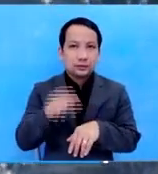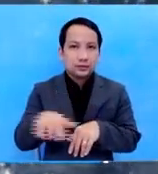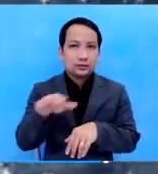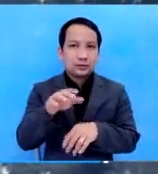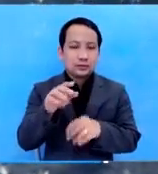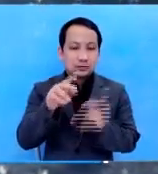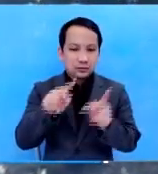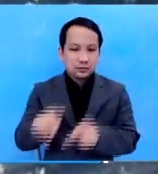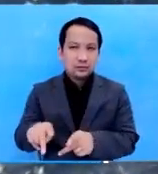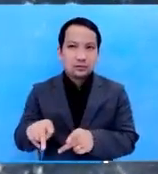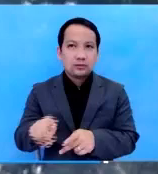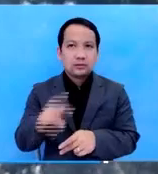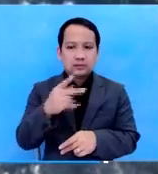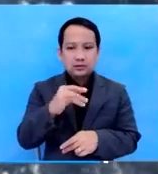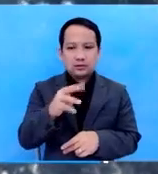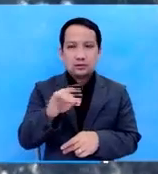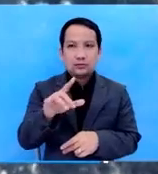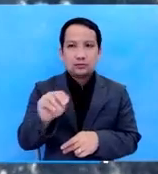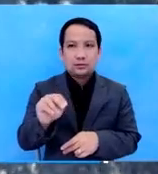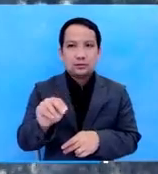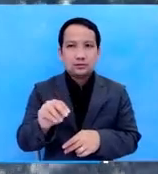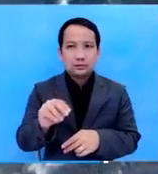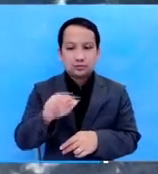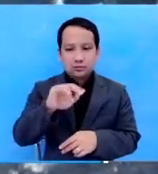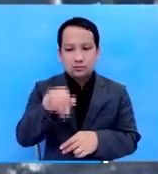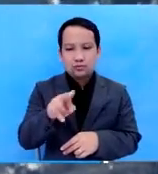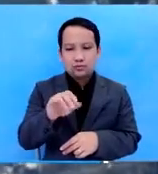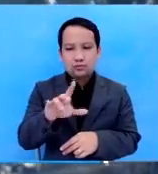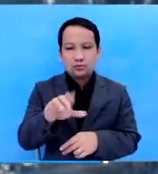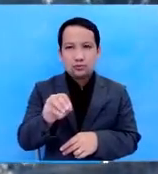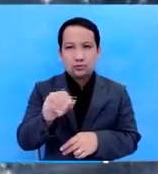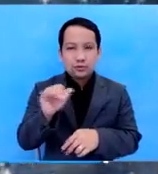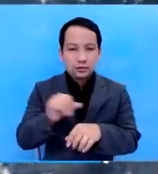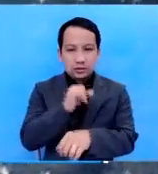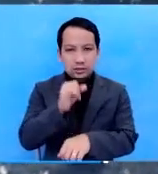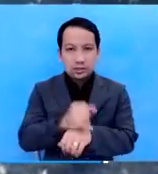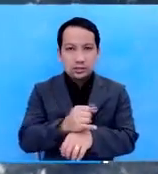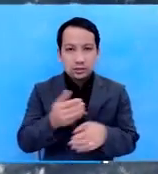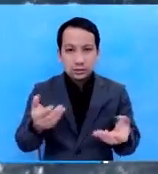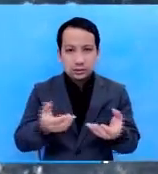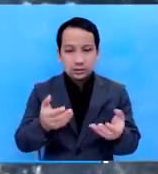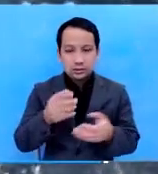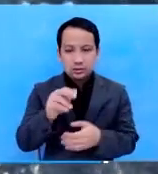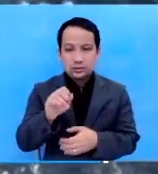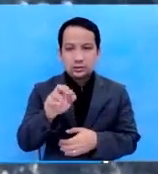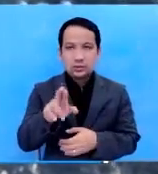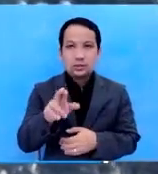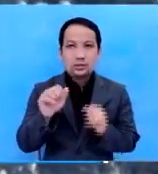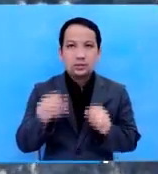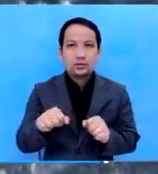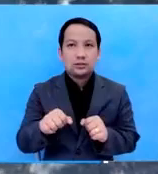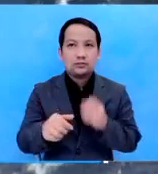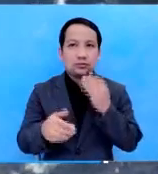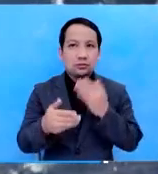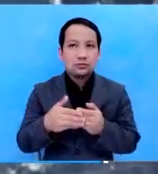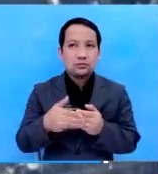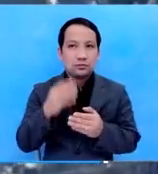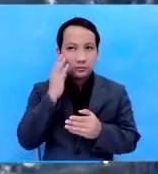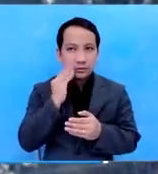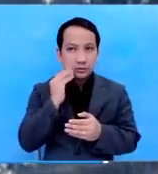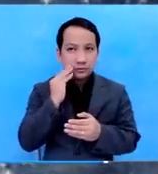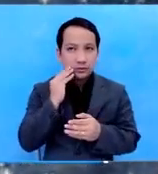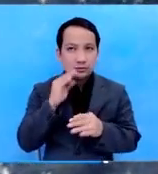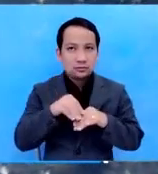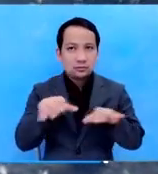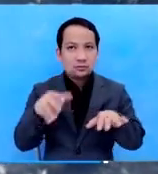ng Calamian at Cuyo Island. Dito naman sa Metro Manila at nalalabi pang bahagi ng ating bansa ay patuloy na makakaasa ng pangkalatang maaliwala